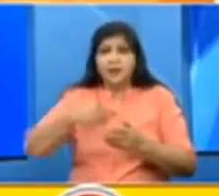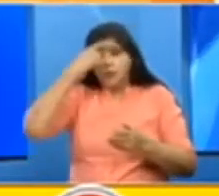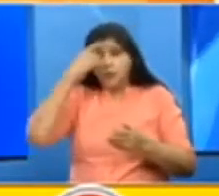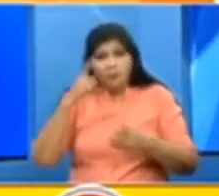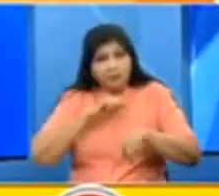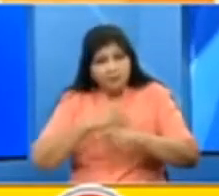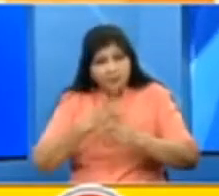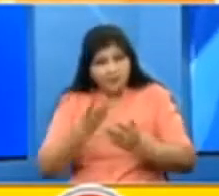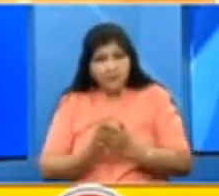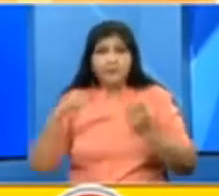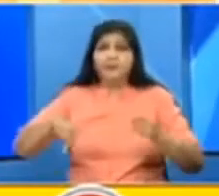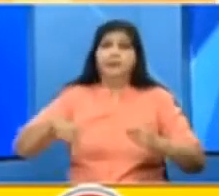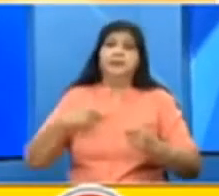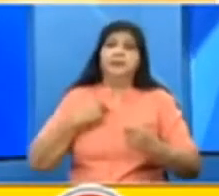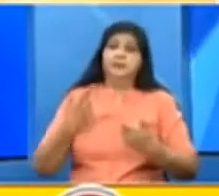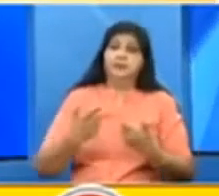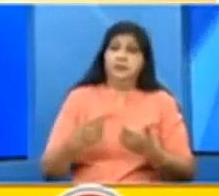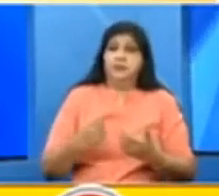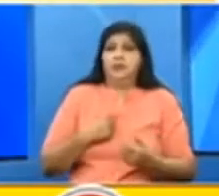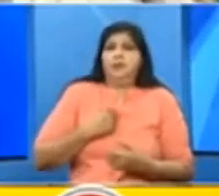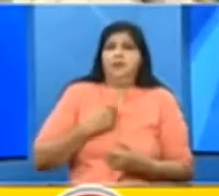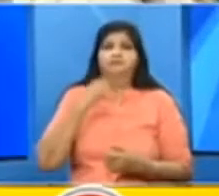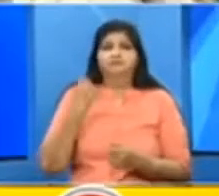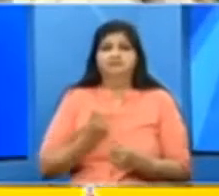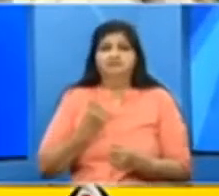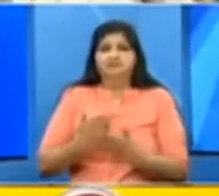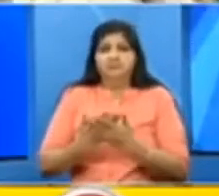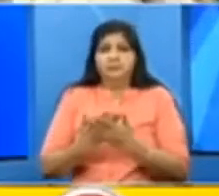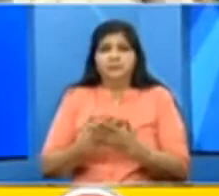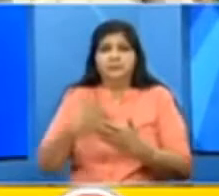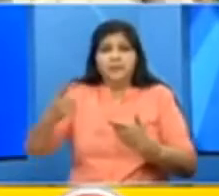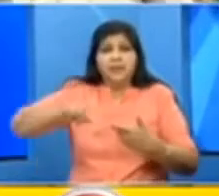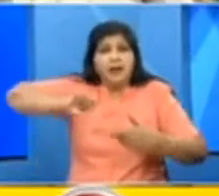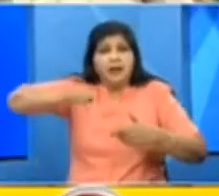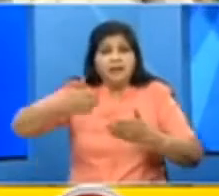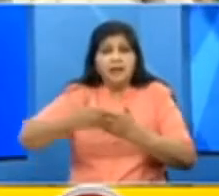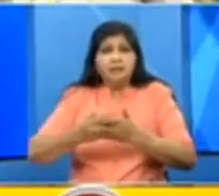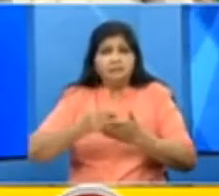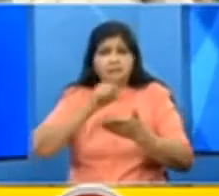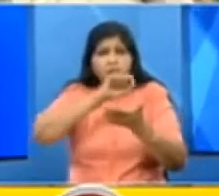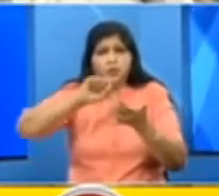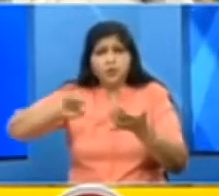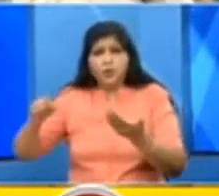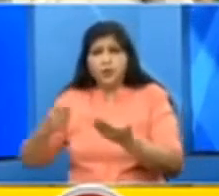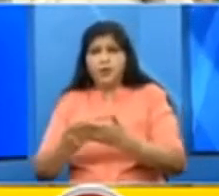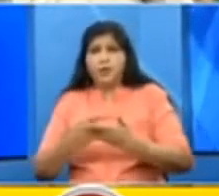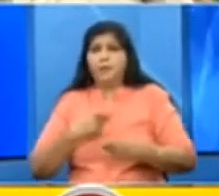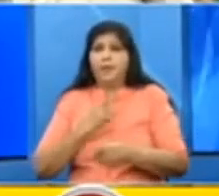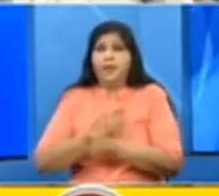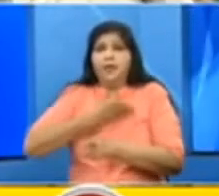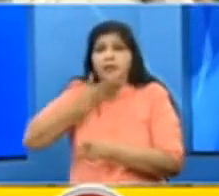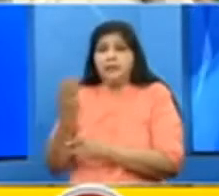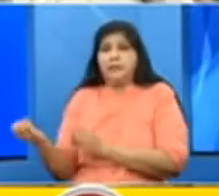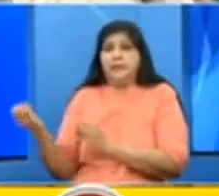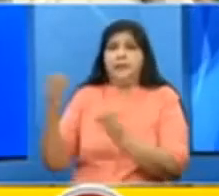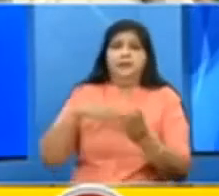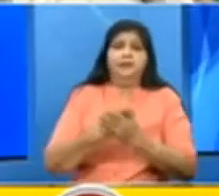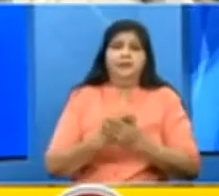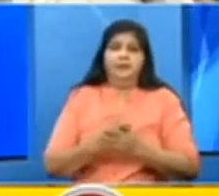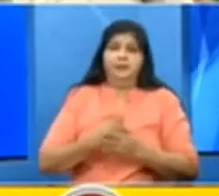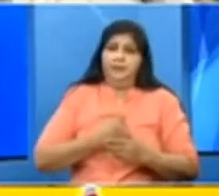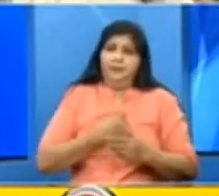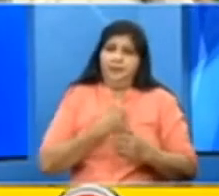में भी जिनके हौसले की, जिनकी सफलता की कहानियां हमें प्रेरित करती हैं। मेरा मन